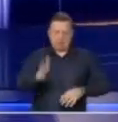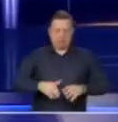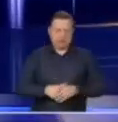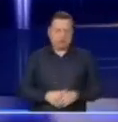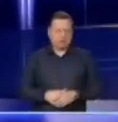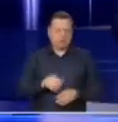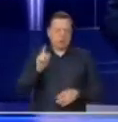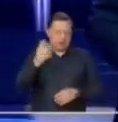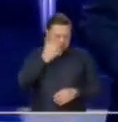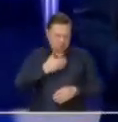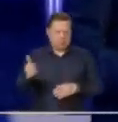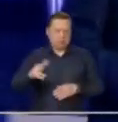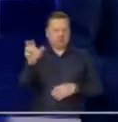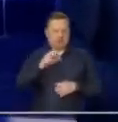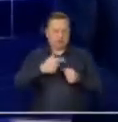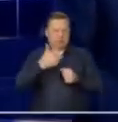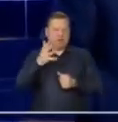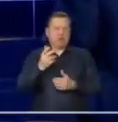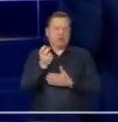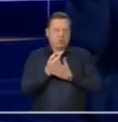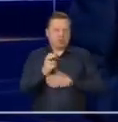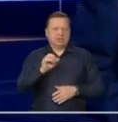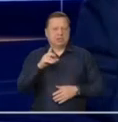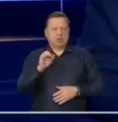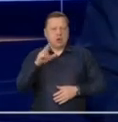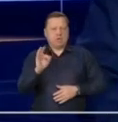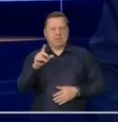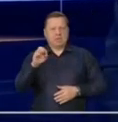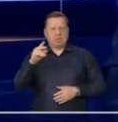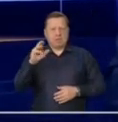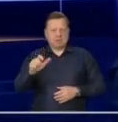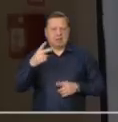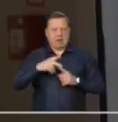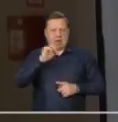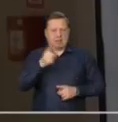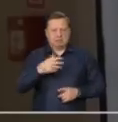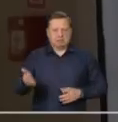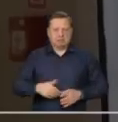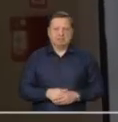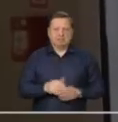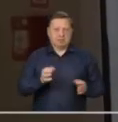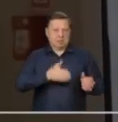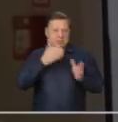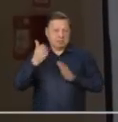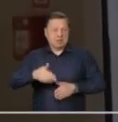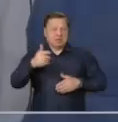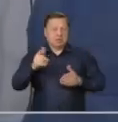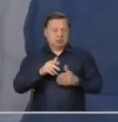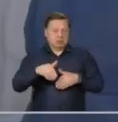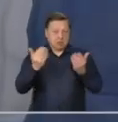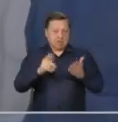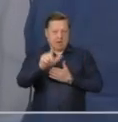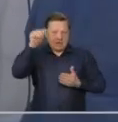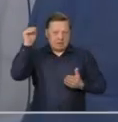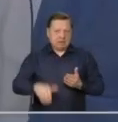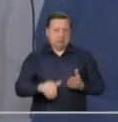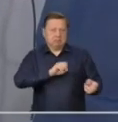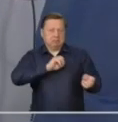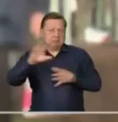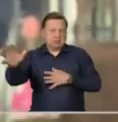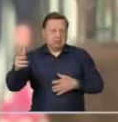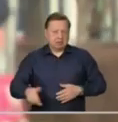ciepło. Jest czwartek, 25 lutego. Krzysztof Ziemiec, zaczynamy ten ekspres. Kolejny dzień, kolejne 12 tysięcy zakażeń. Szczyt